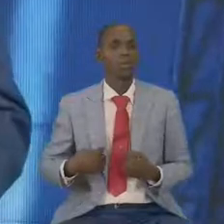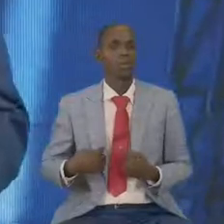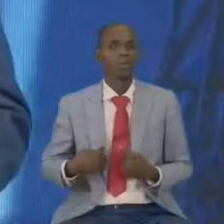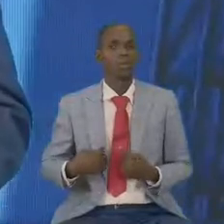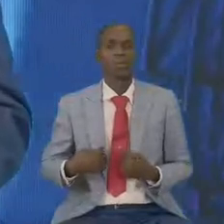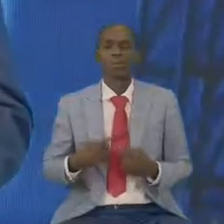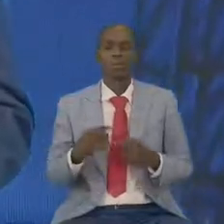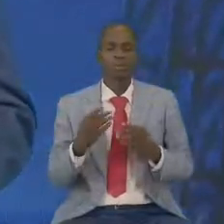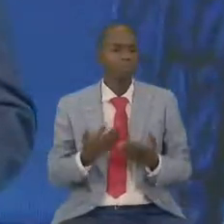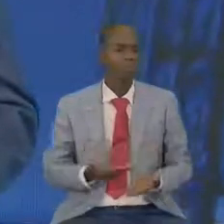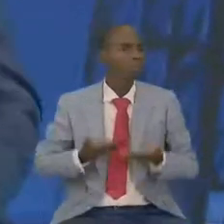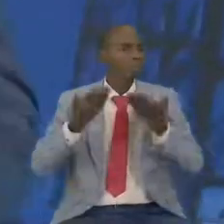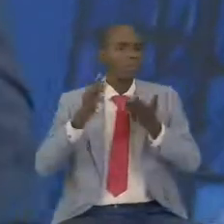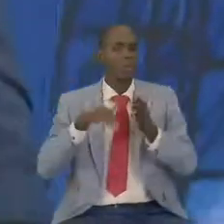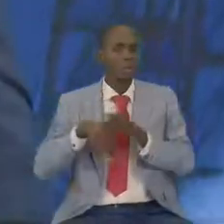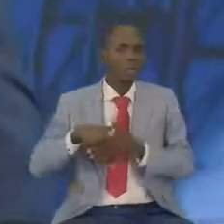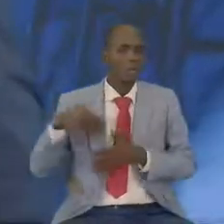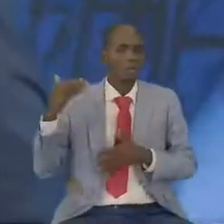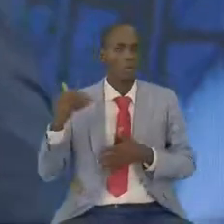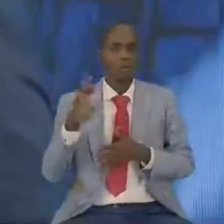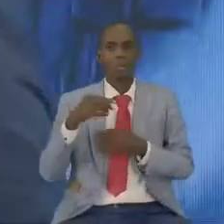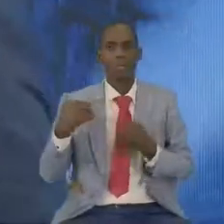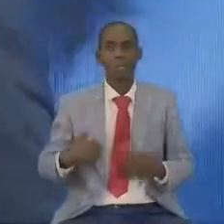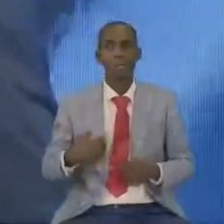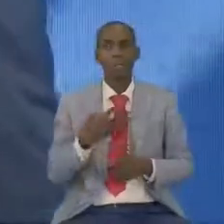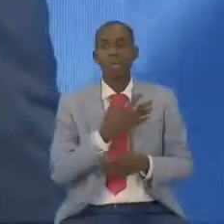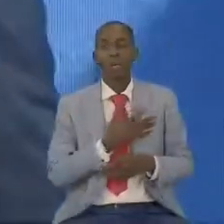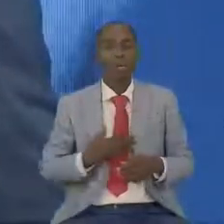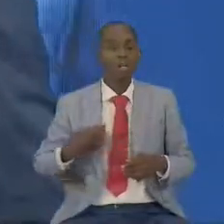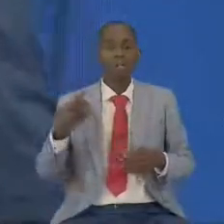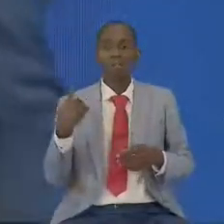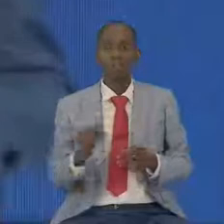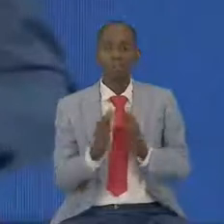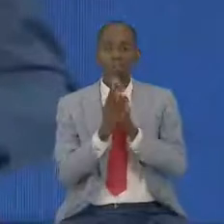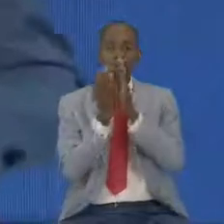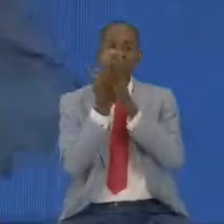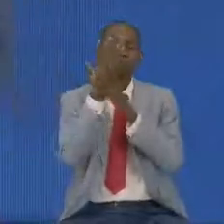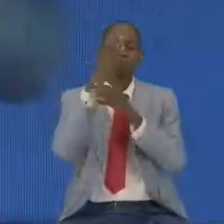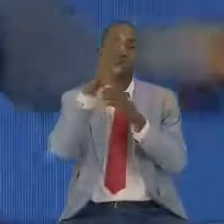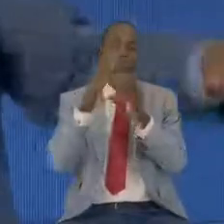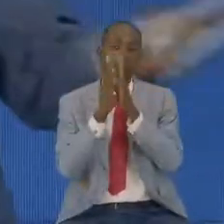criant de cette manière. Et la source des larmes.